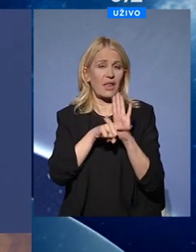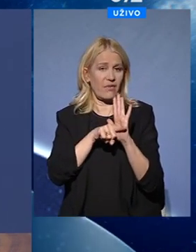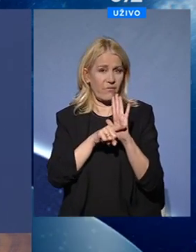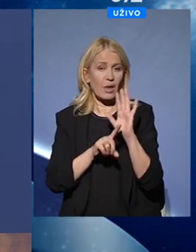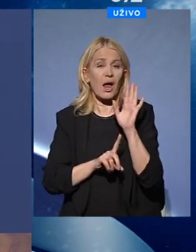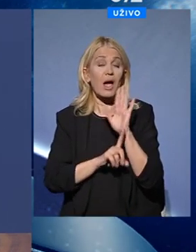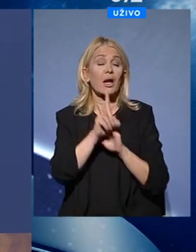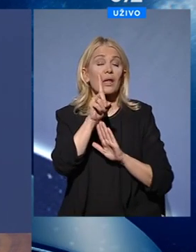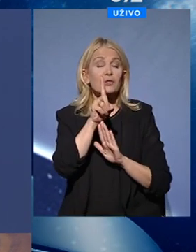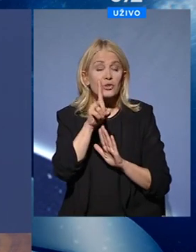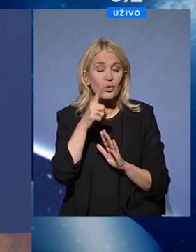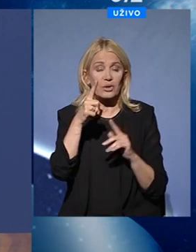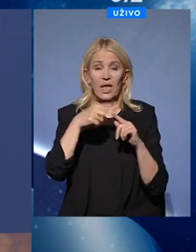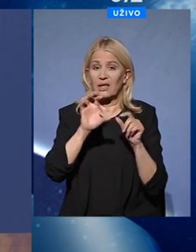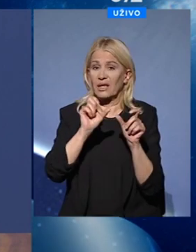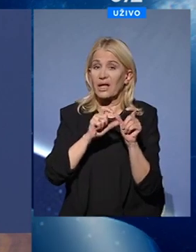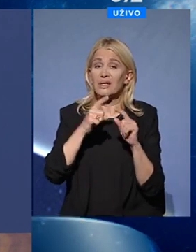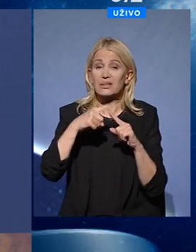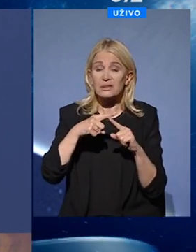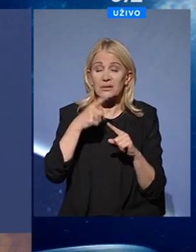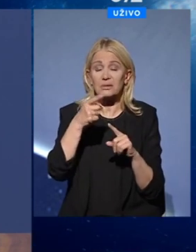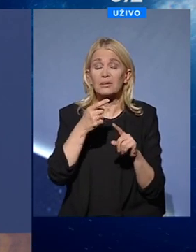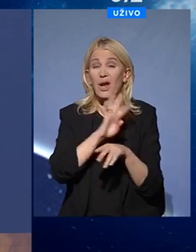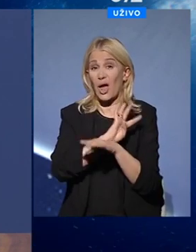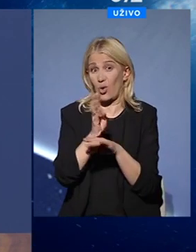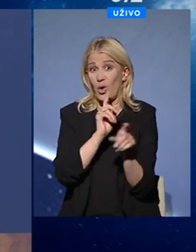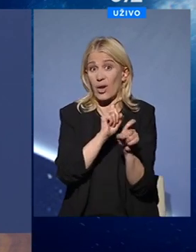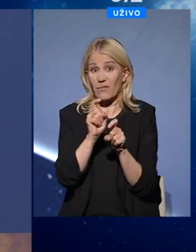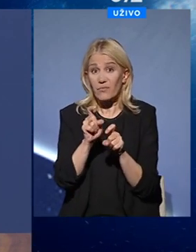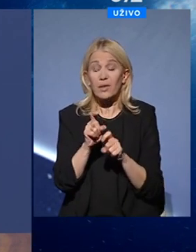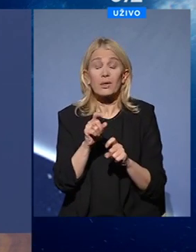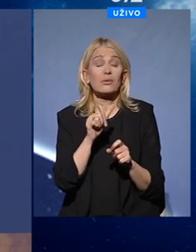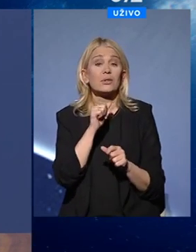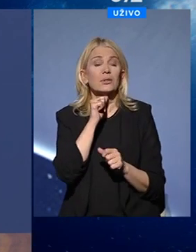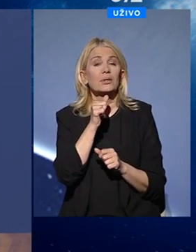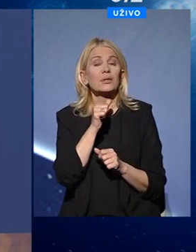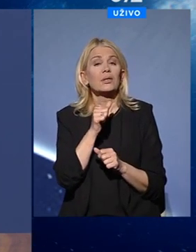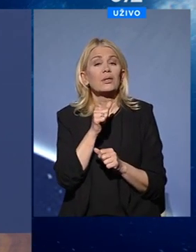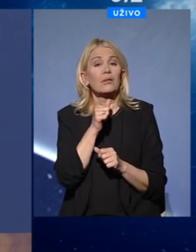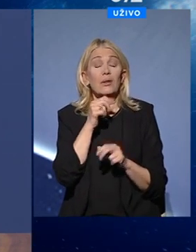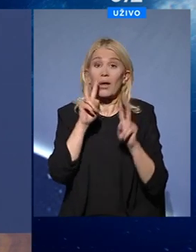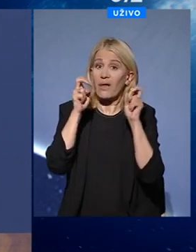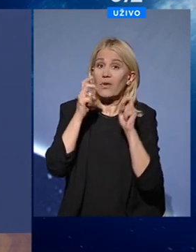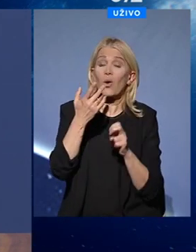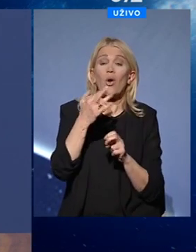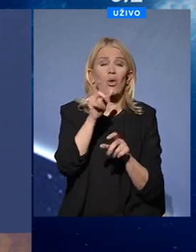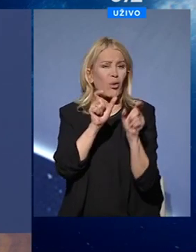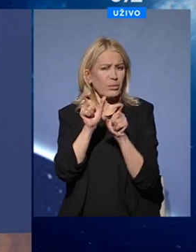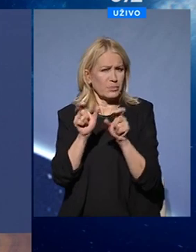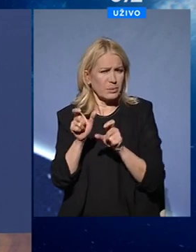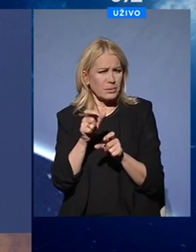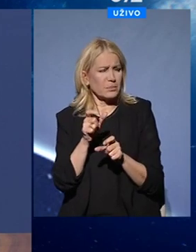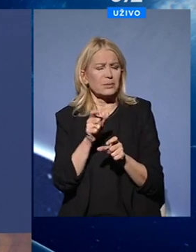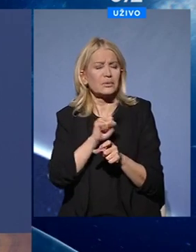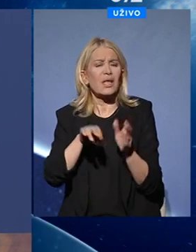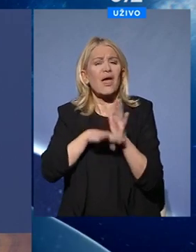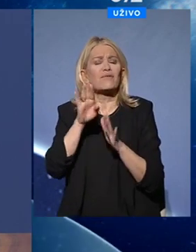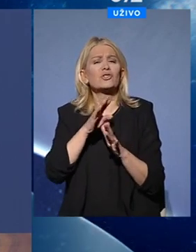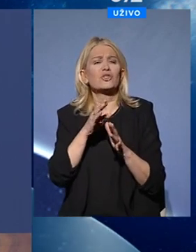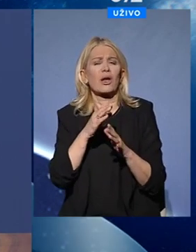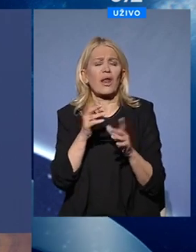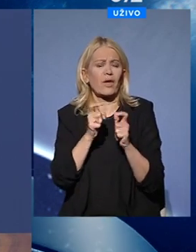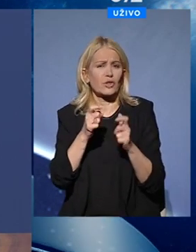dva negativna testa na koronavirus. I naveo sam koliko je pacijenata nije više na